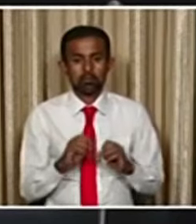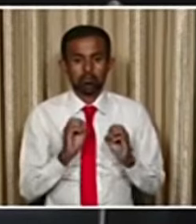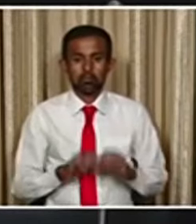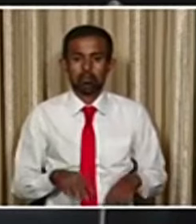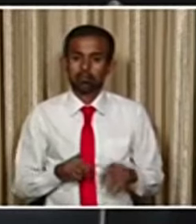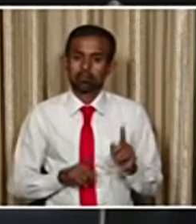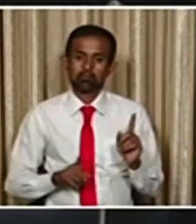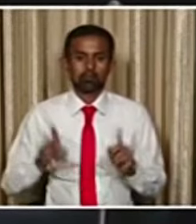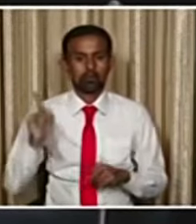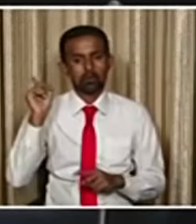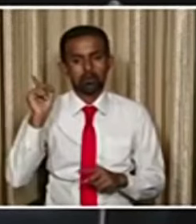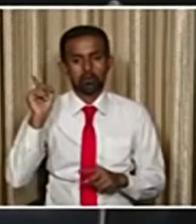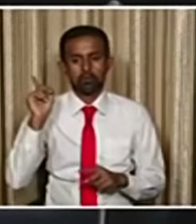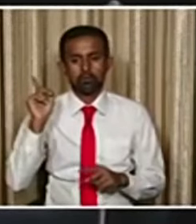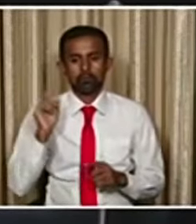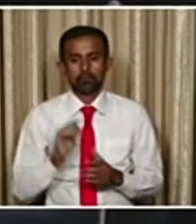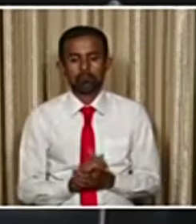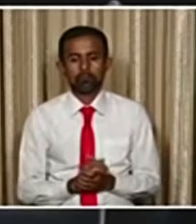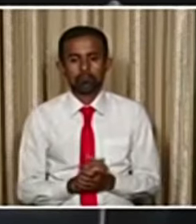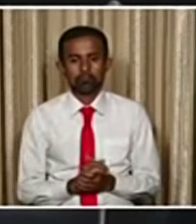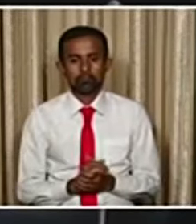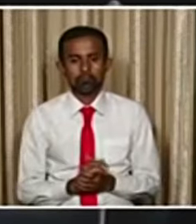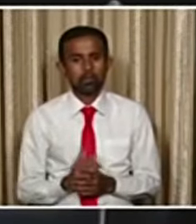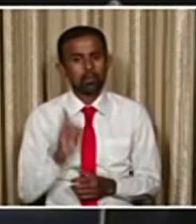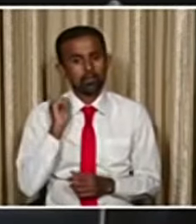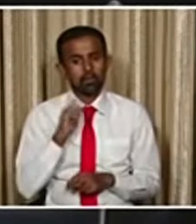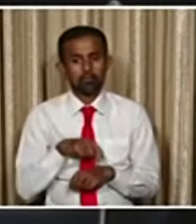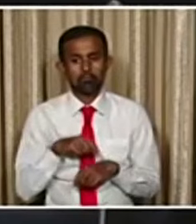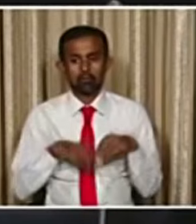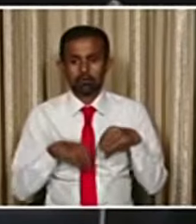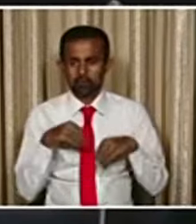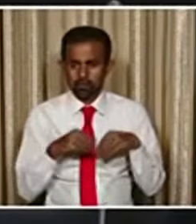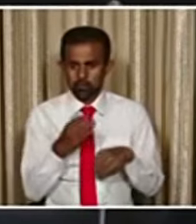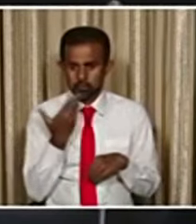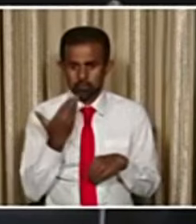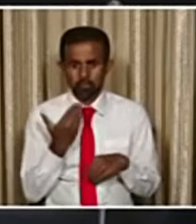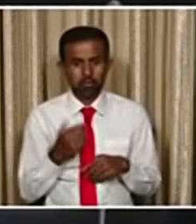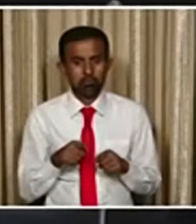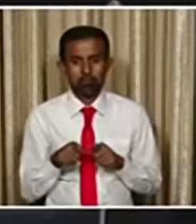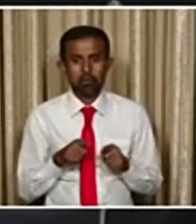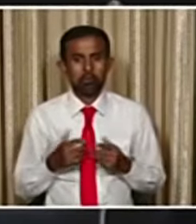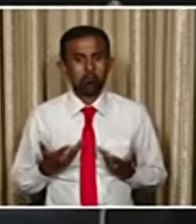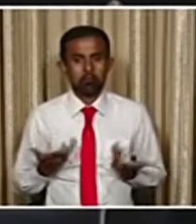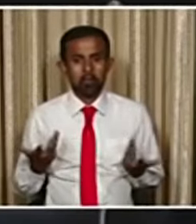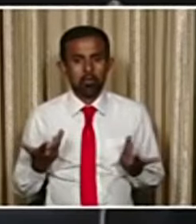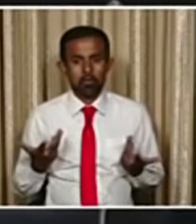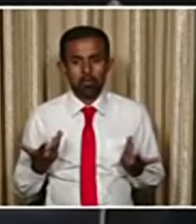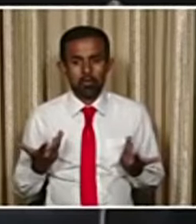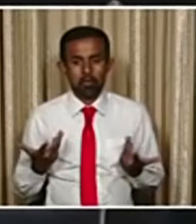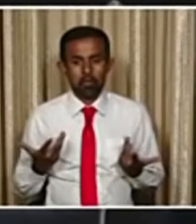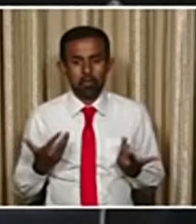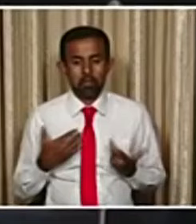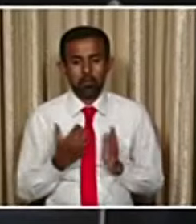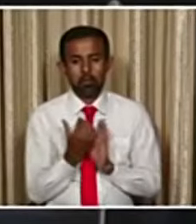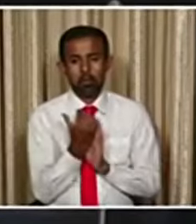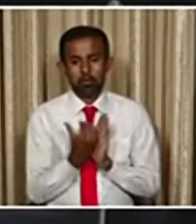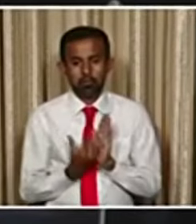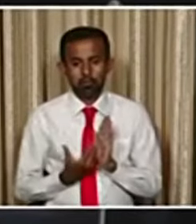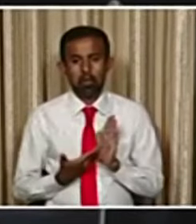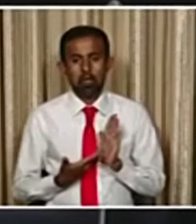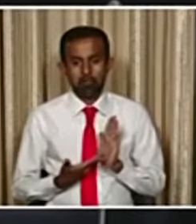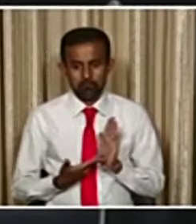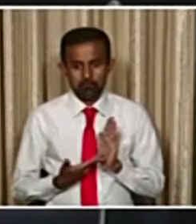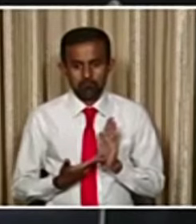ಆತರ್ಲಗಿಯ ಏಮನಂಗ್ ತಿಬುಲನ ಏ ಕಾಲೆ ಚಂದಗಡೆ ಅನ್ನ ಏಮ ಅಂಡ ಬೇ ಅಯ್ಯೇ ಅಪೇ ವ್ಯವಸ್ಥಾವೇ